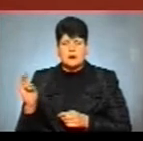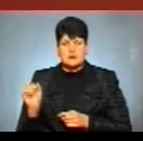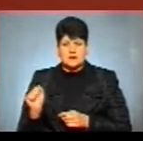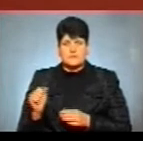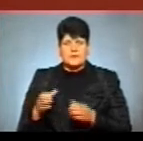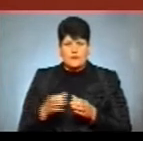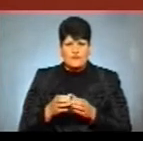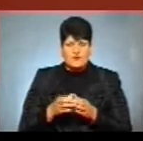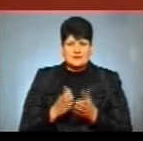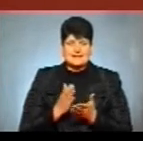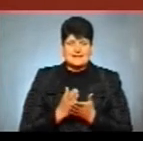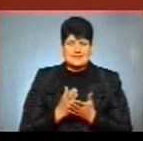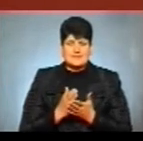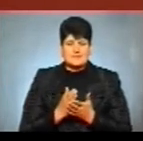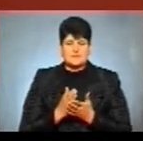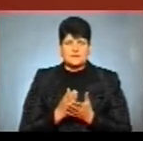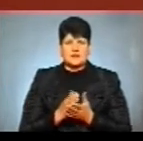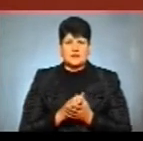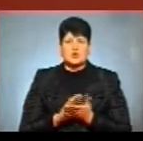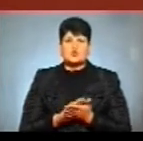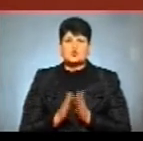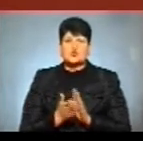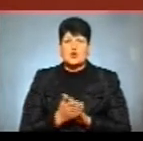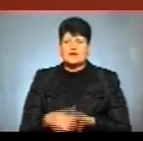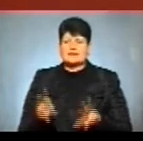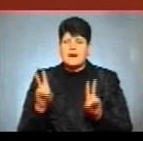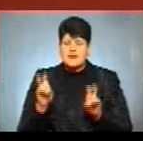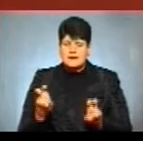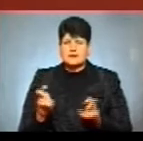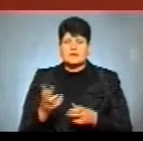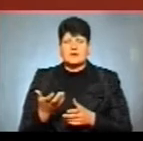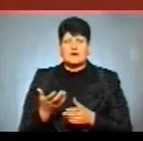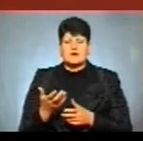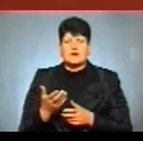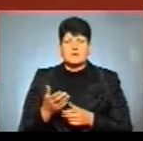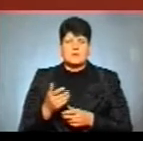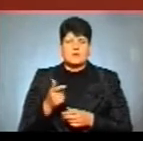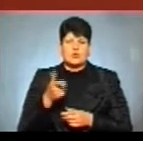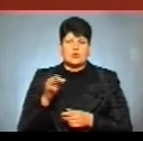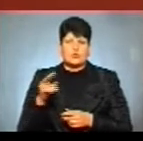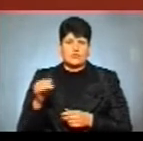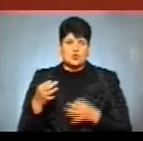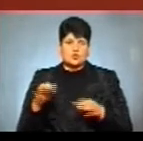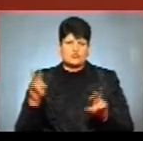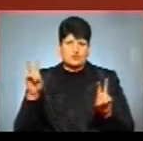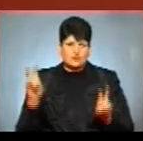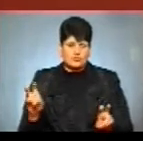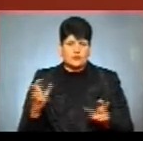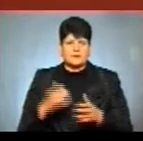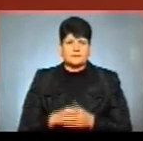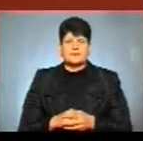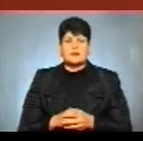не в партії, а у фракції «Солідарність». Пан Головко, «Свободівець» і Тарас Пастух, ми вже говорили,